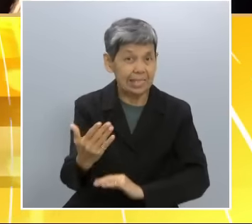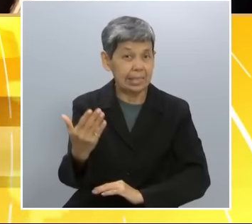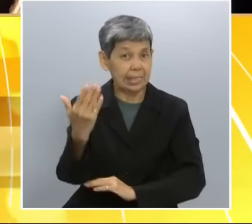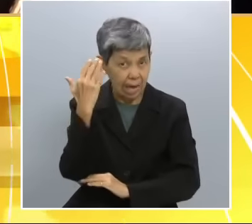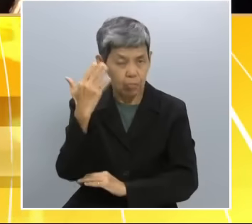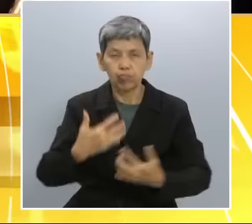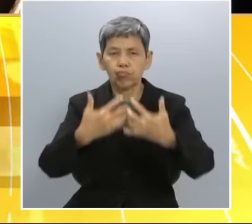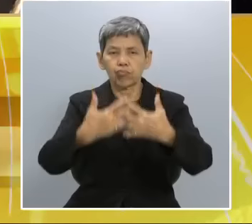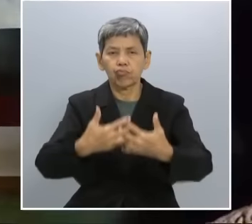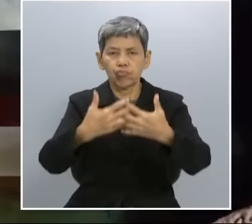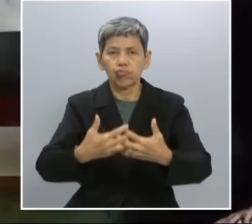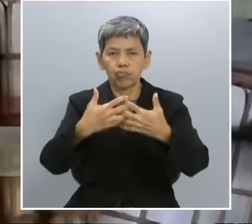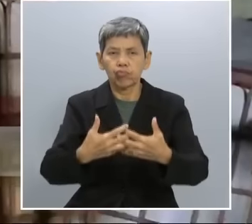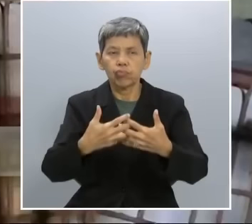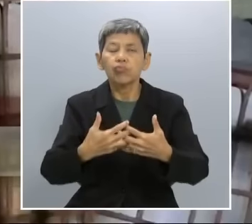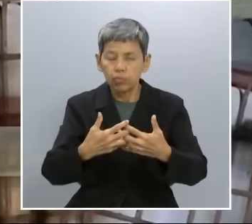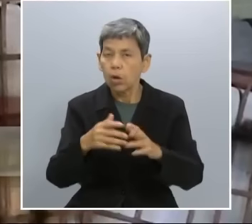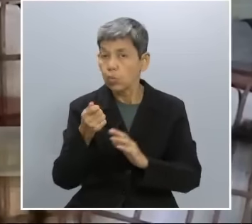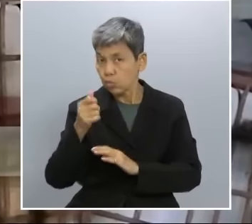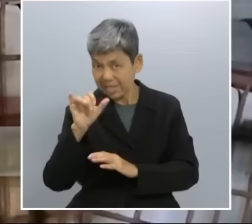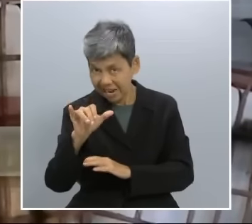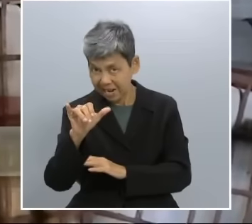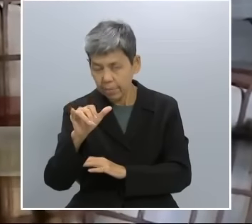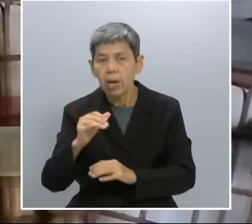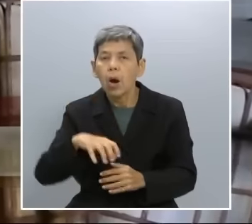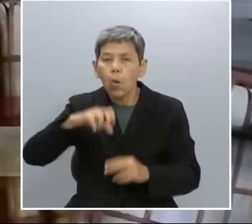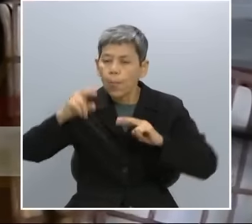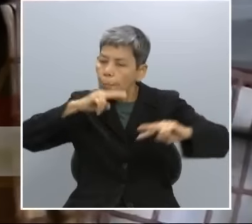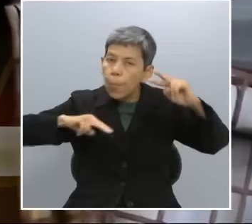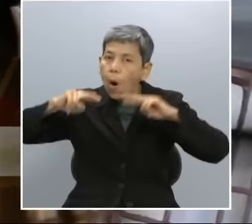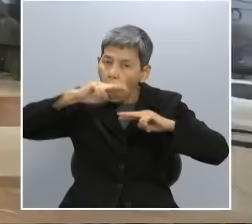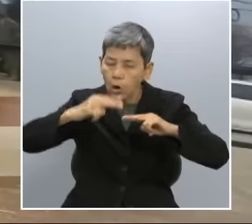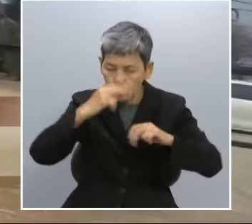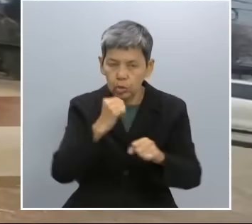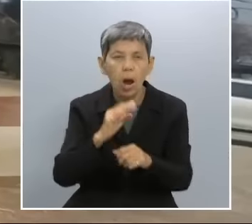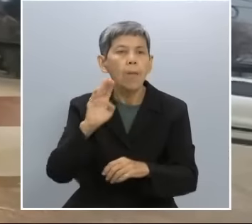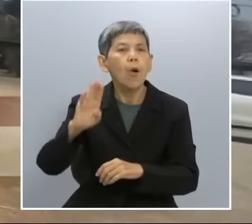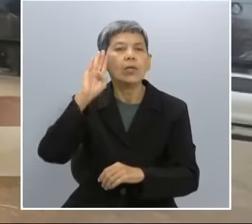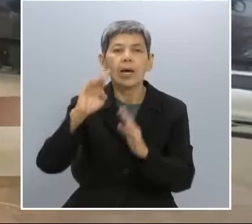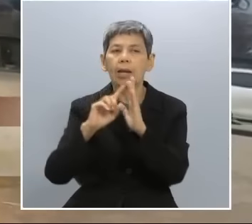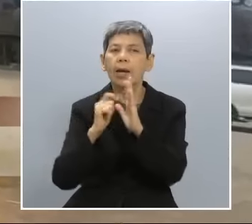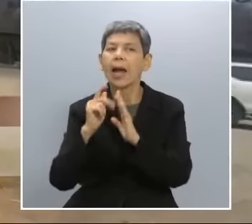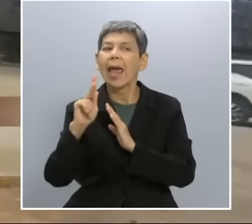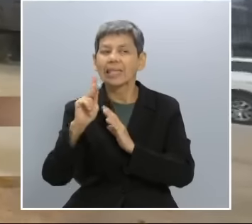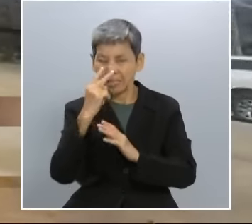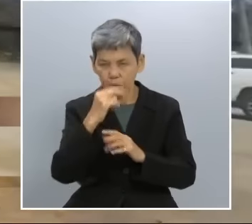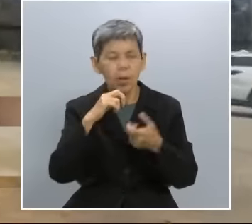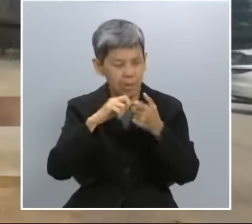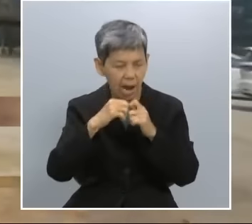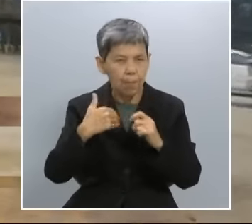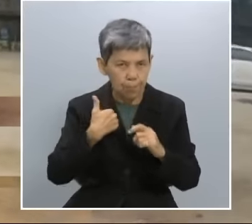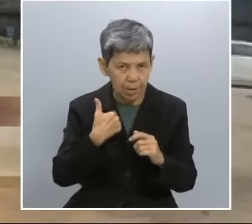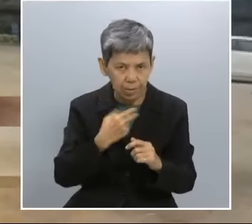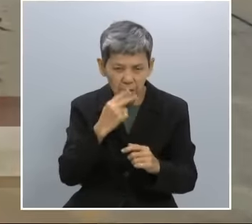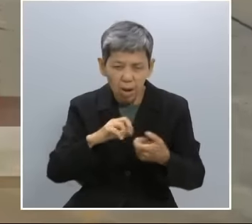อุตสาหกรรมจังหวัดกับปภ.กับฝ่ายปกครองเข้าควบคุมในโกดังบริษัทเอกอุทัยซึ่งเกิดปัญหาที่ผ่านมา